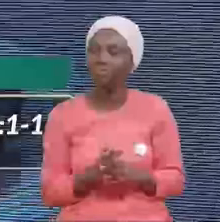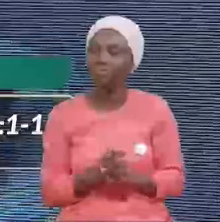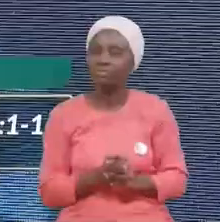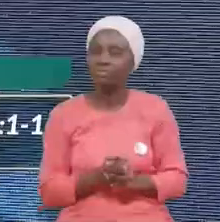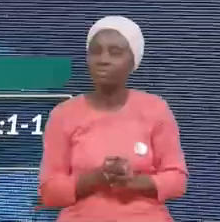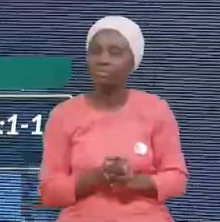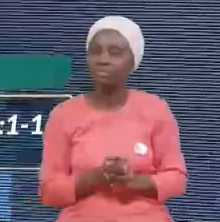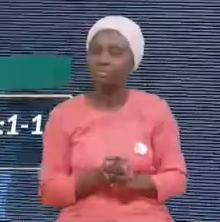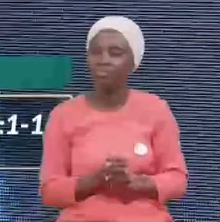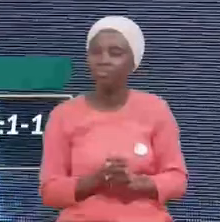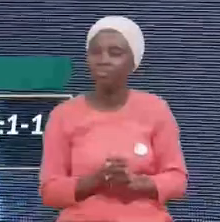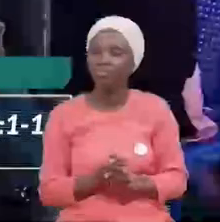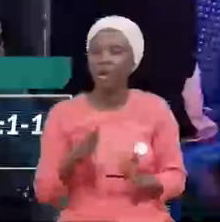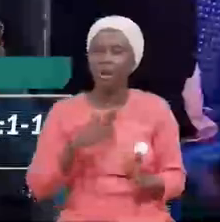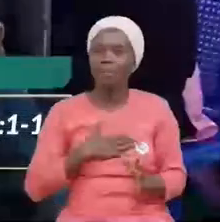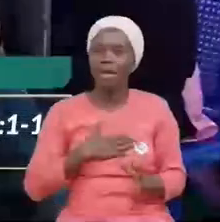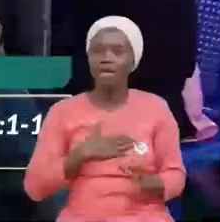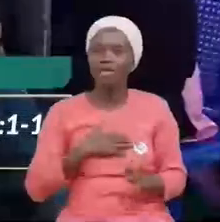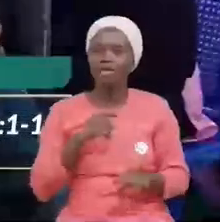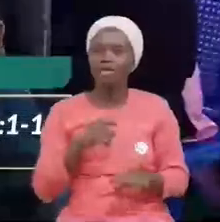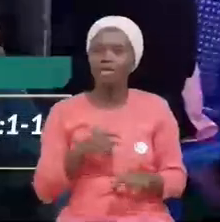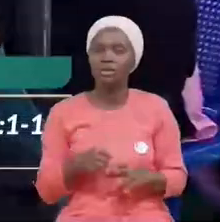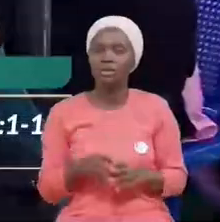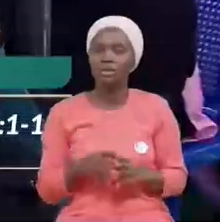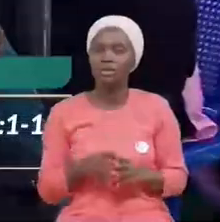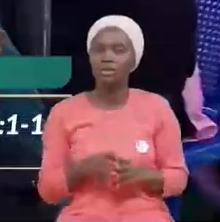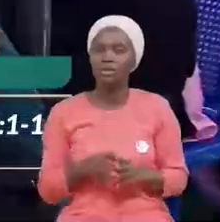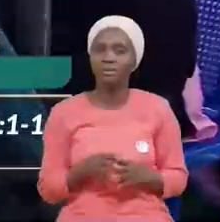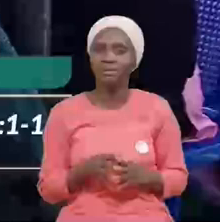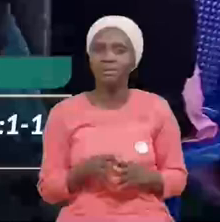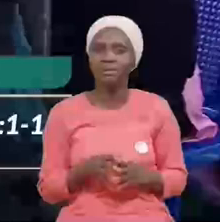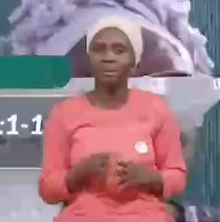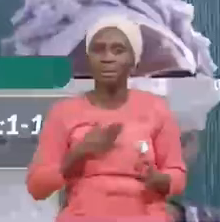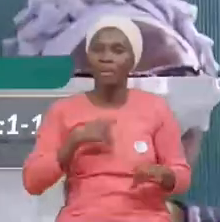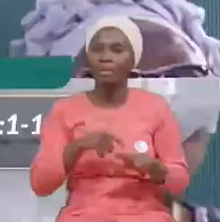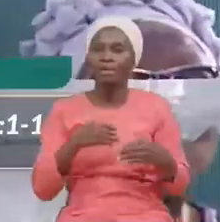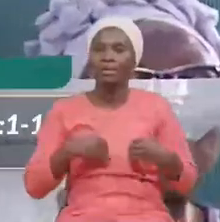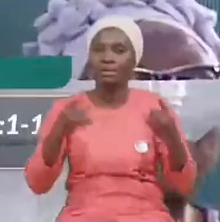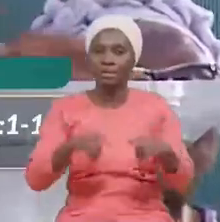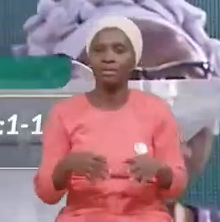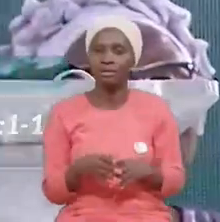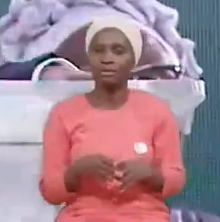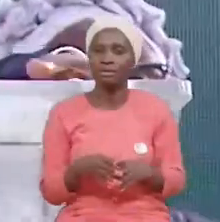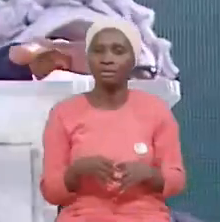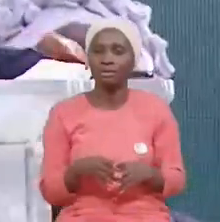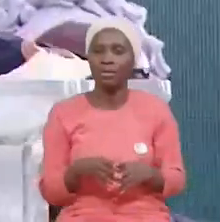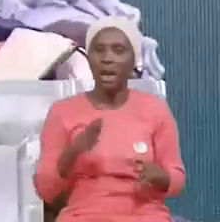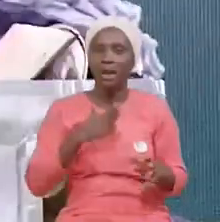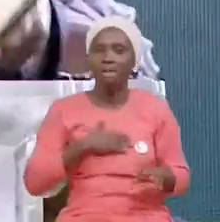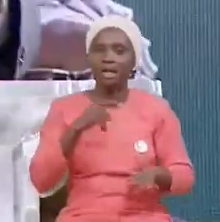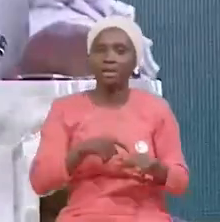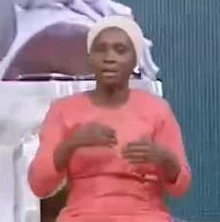Mon heure a sonné. Mon heure a sonné. Est-ce que tu peux répéter ça? Mon heure a sonné.